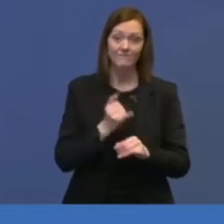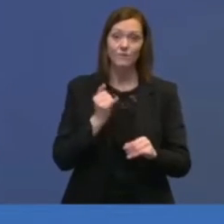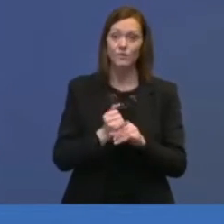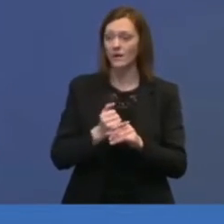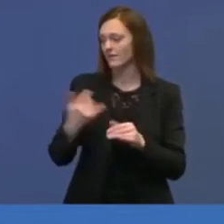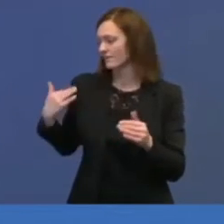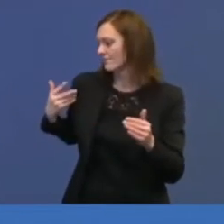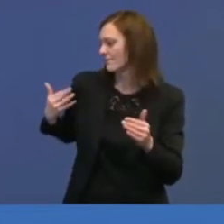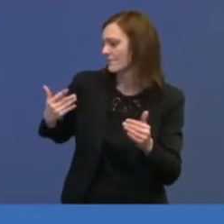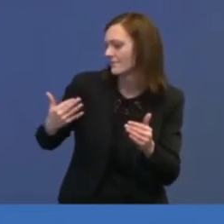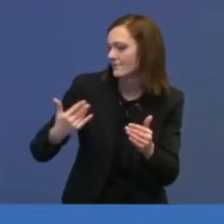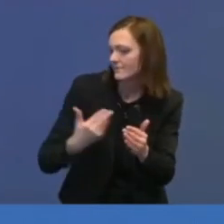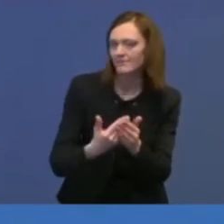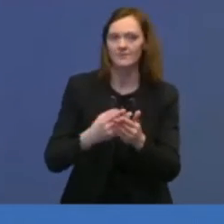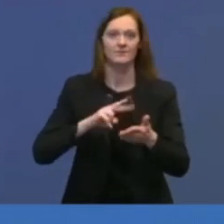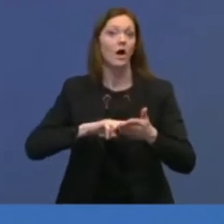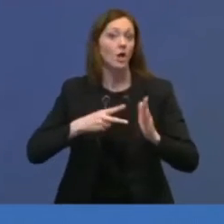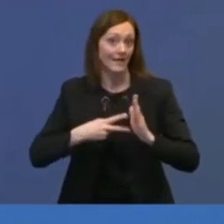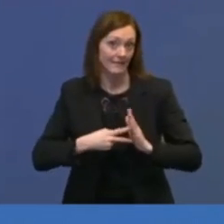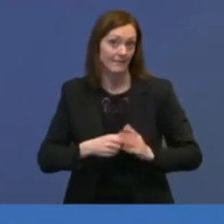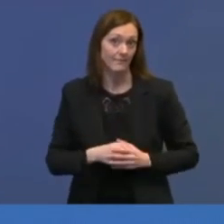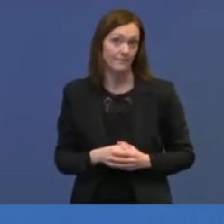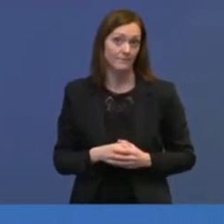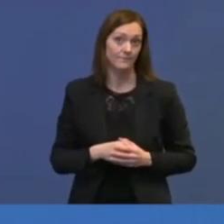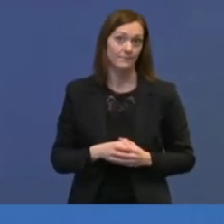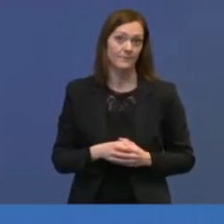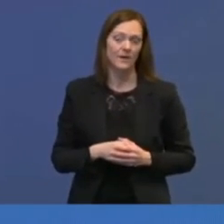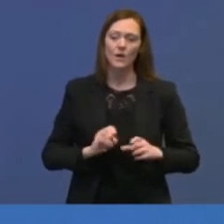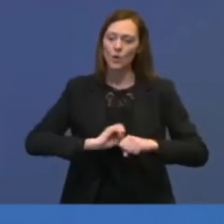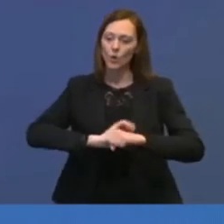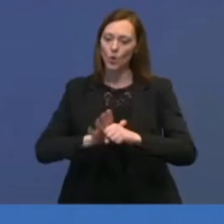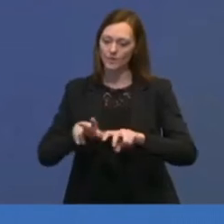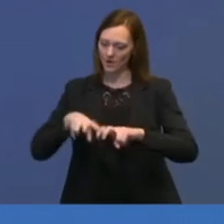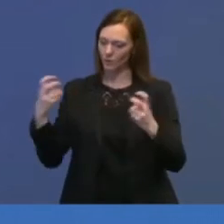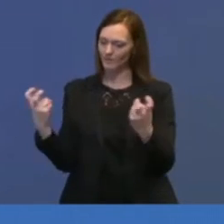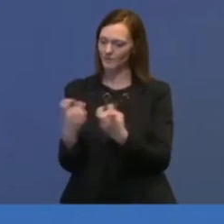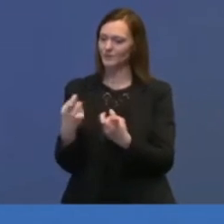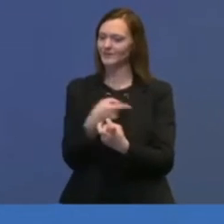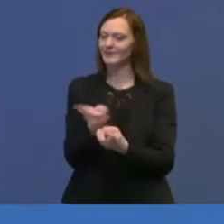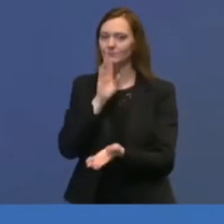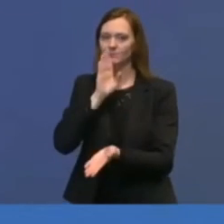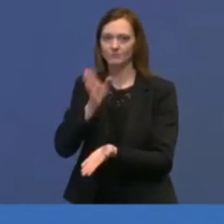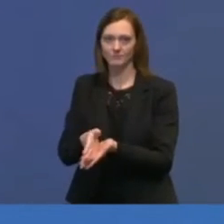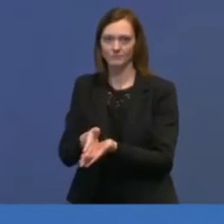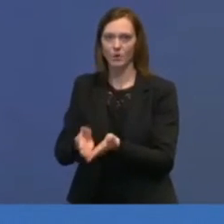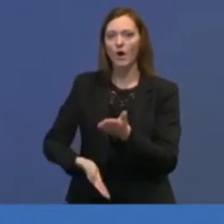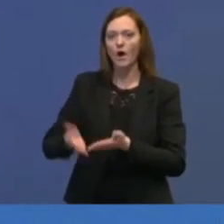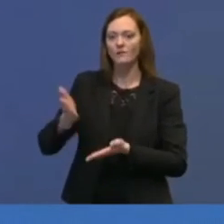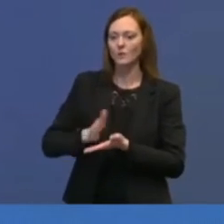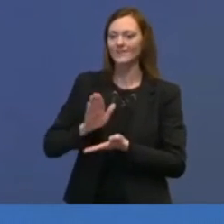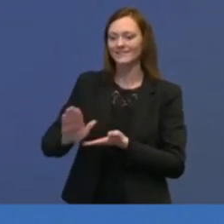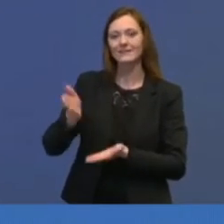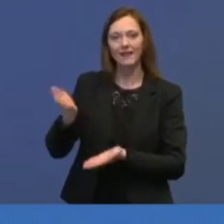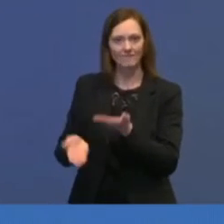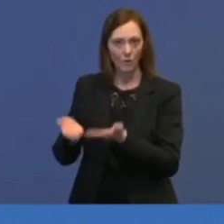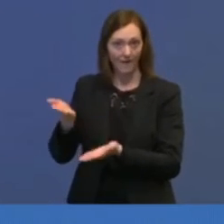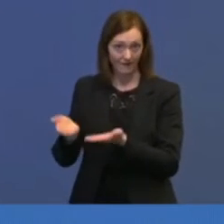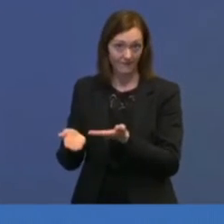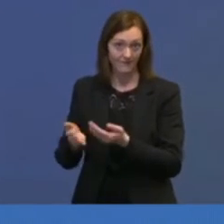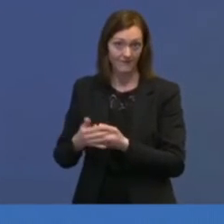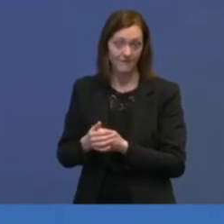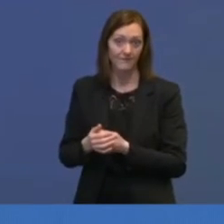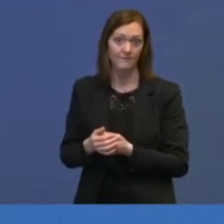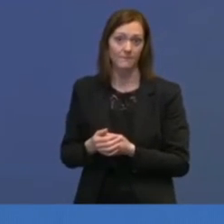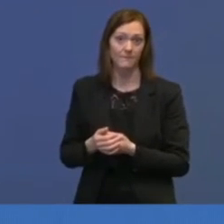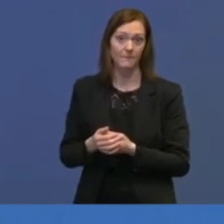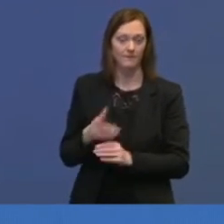ahrinta loo maare yey. Komishaka koronu huwuxu qimayn ti joojiyay koobyo sodoonki oktober